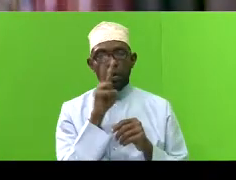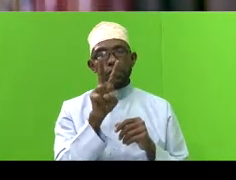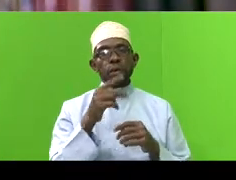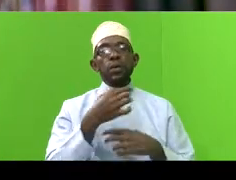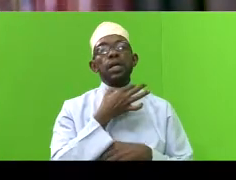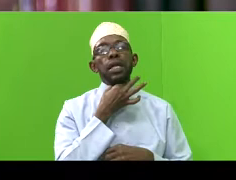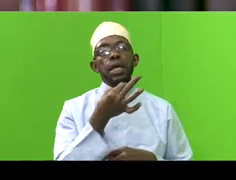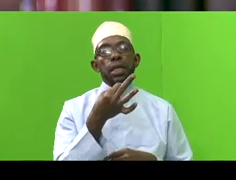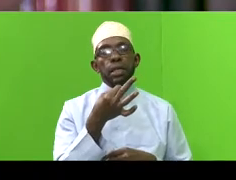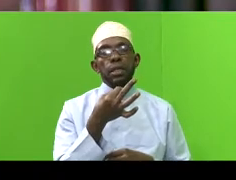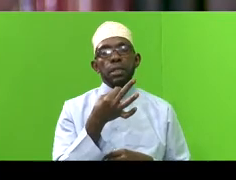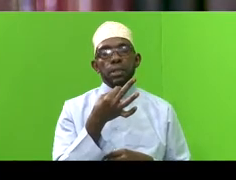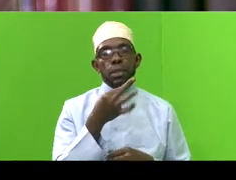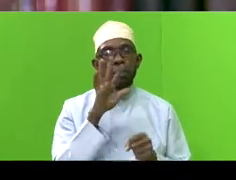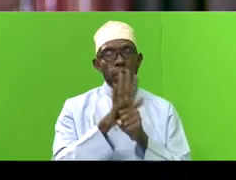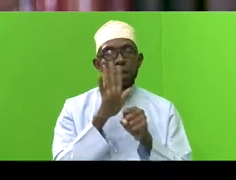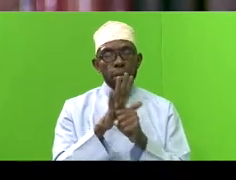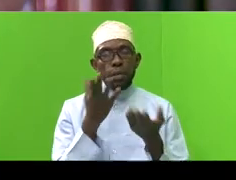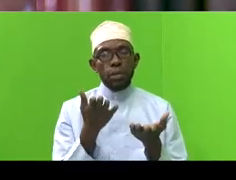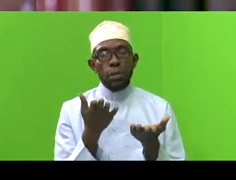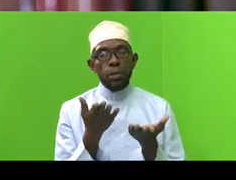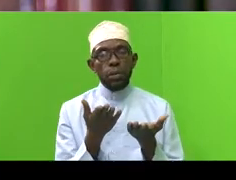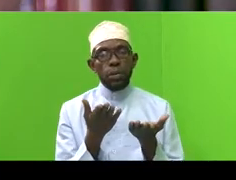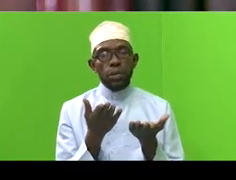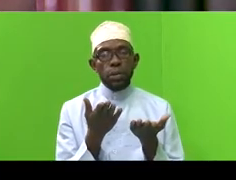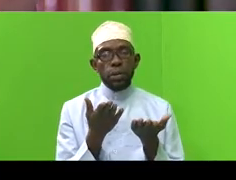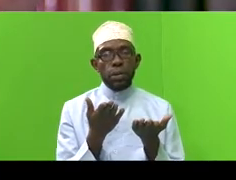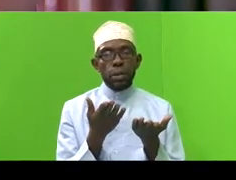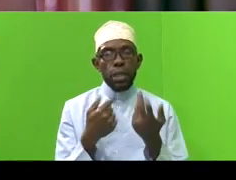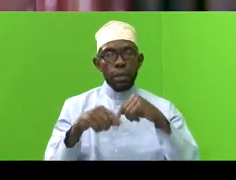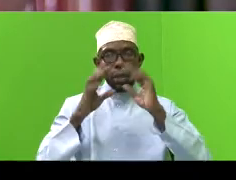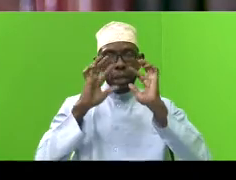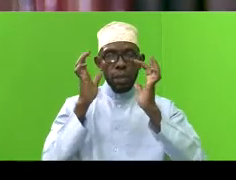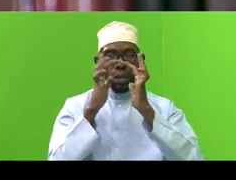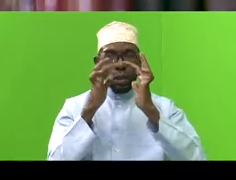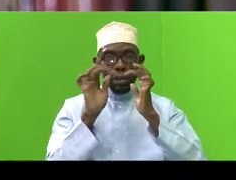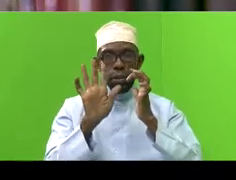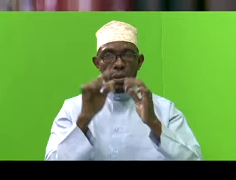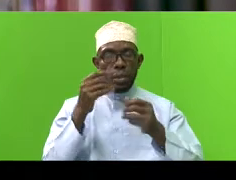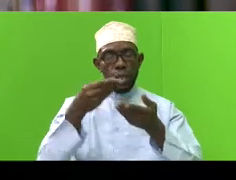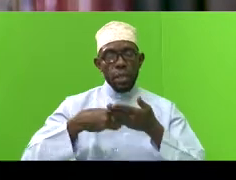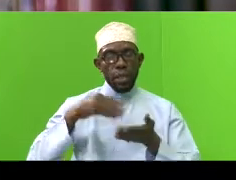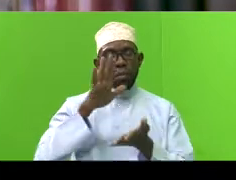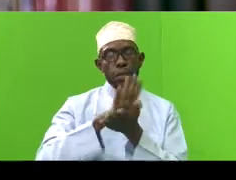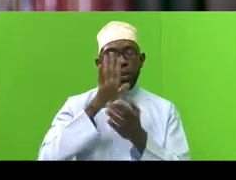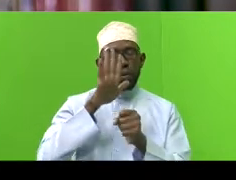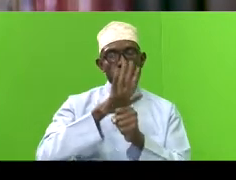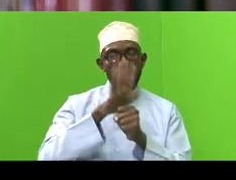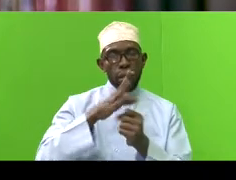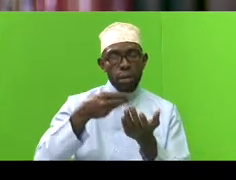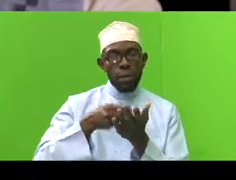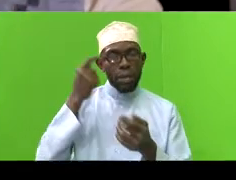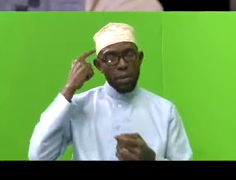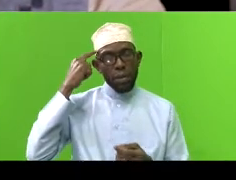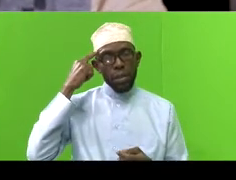likes, ama zile watu wengi wakiwa sasa wamekuja wakaingia katika mtandao wako, ndio unapata pesa. Sasa wao